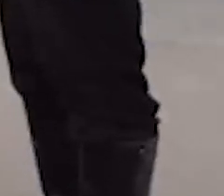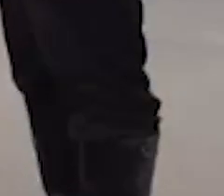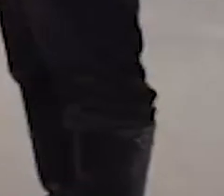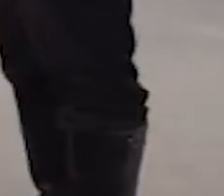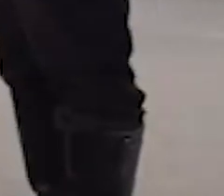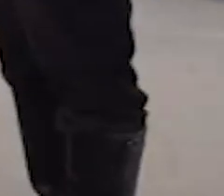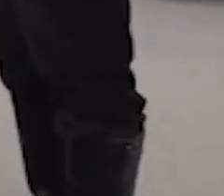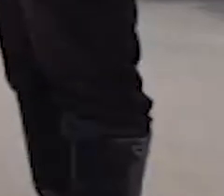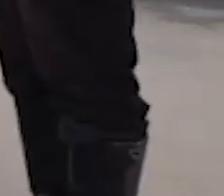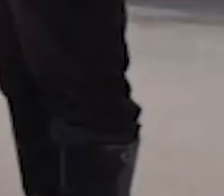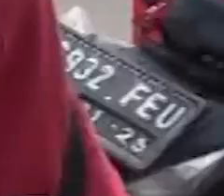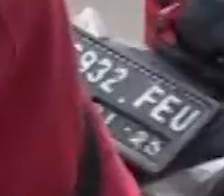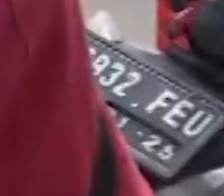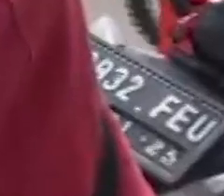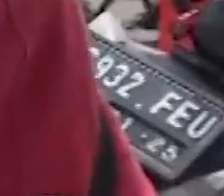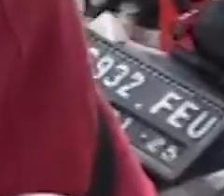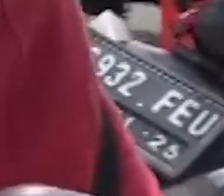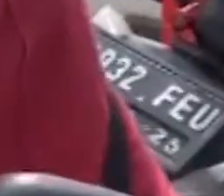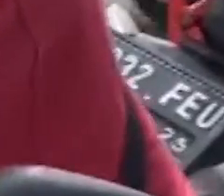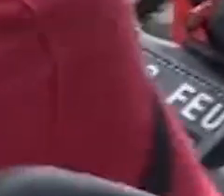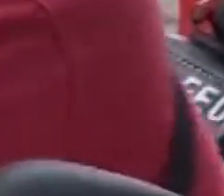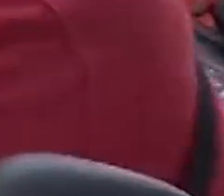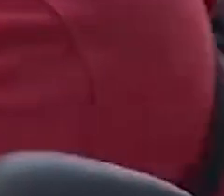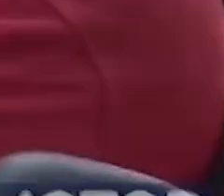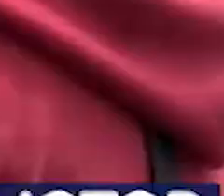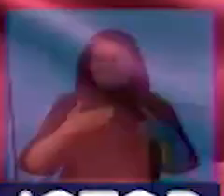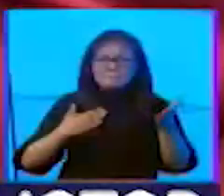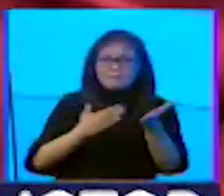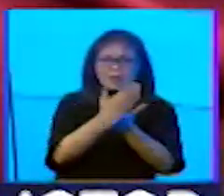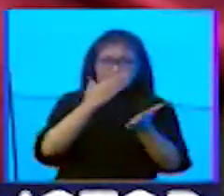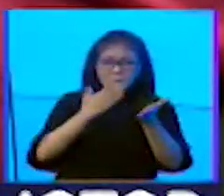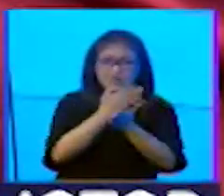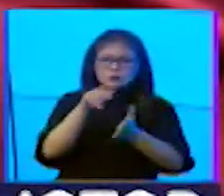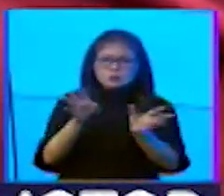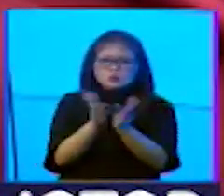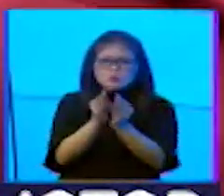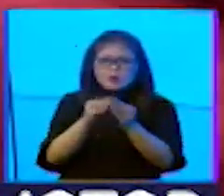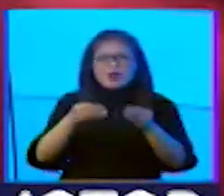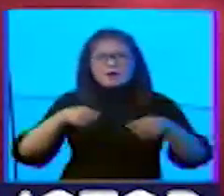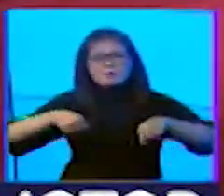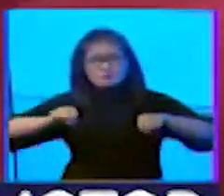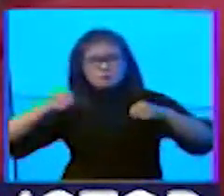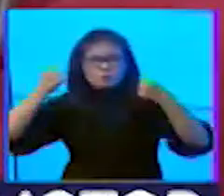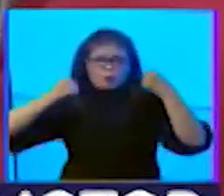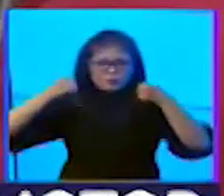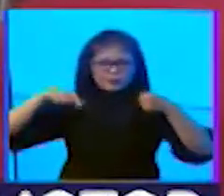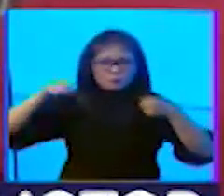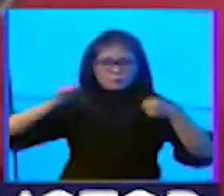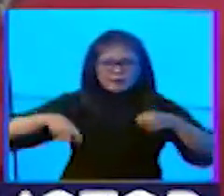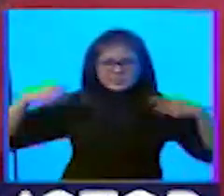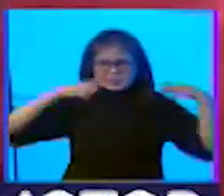serta menerobos jalur Bus TransJakarta sementara pelanggaran yang dilakukan sejumlah pengendara motor jatuh tidak mengenakan